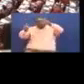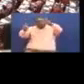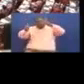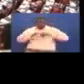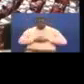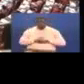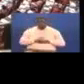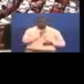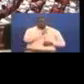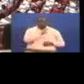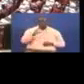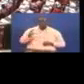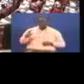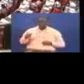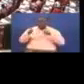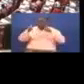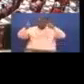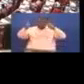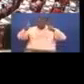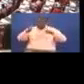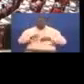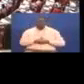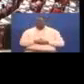Ndio sisi wao. Tosha.